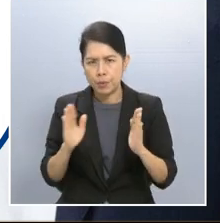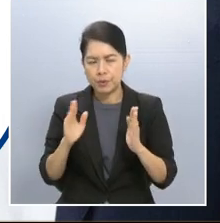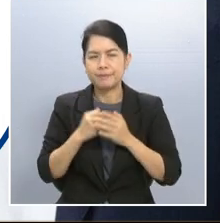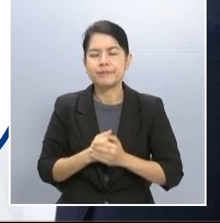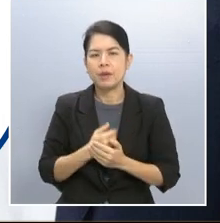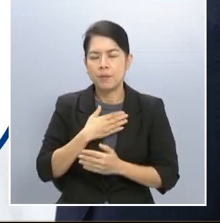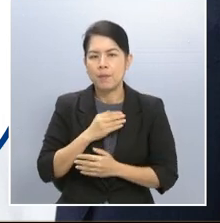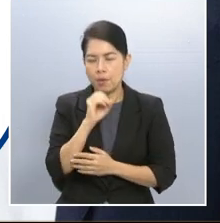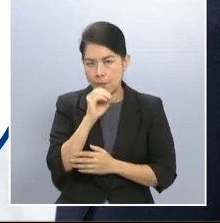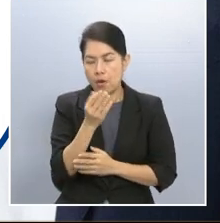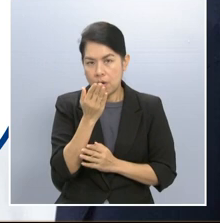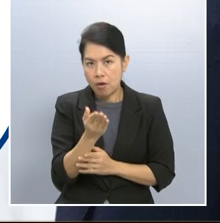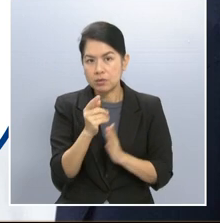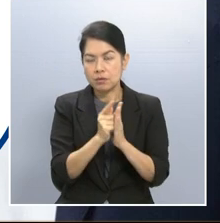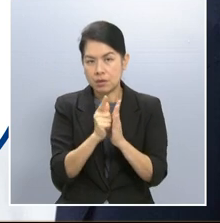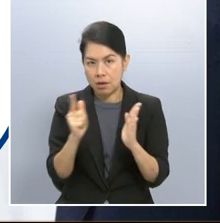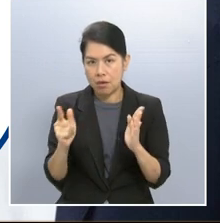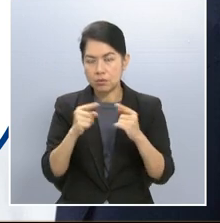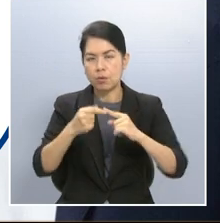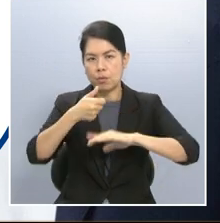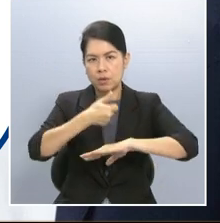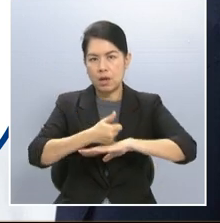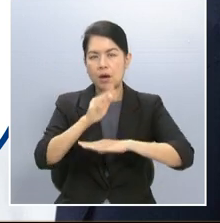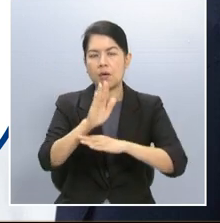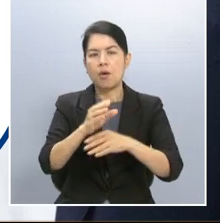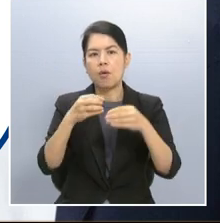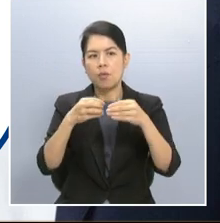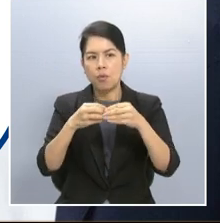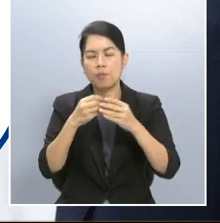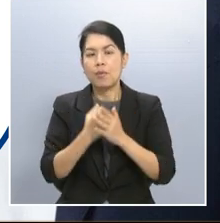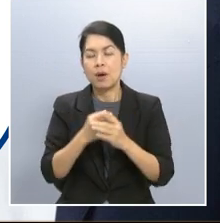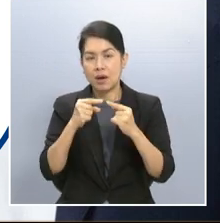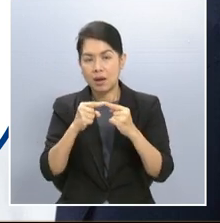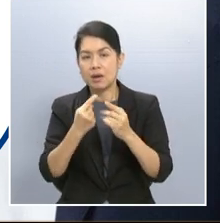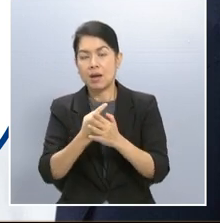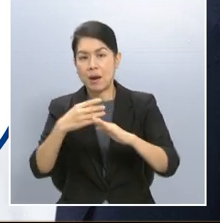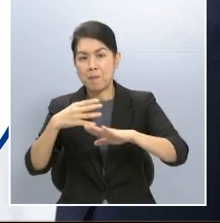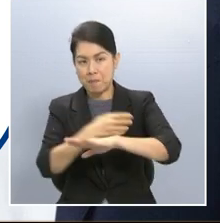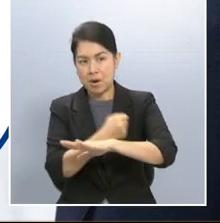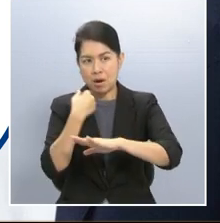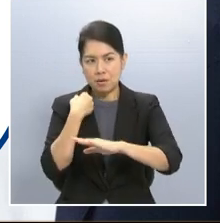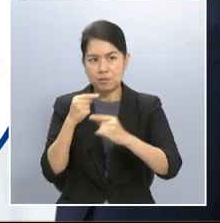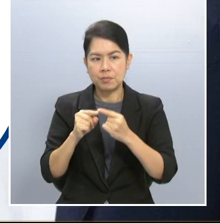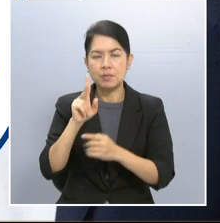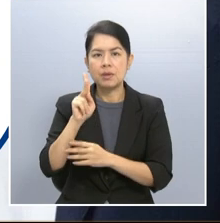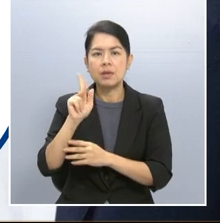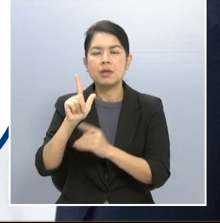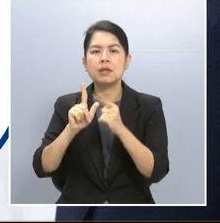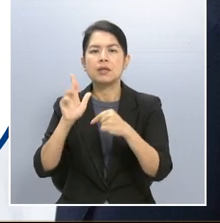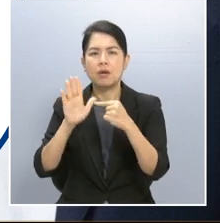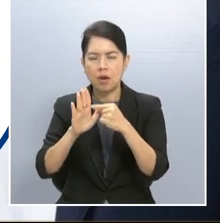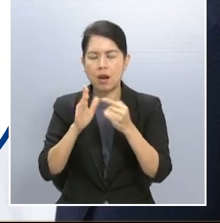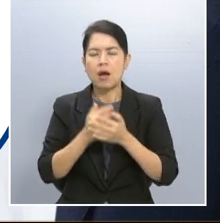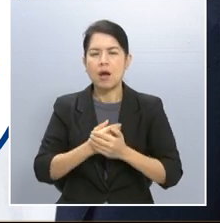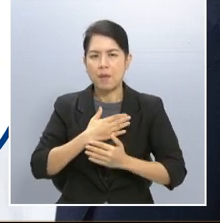แจ้งลาออกจากการเป็นหัวหน้าพรรคชาติพัฒนาชาติในฐานะอดีตหัวหน้าพรรคชาติพัฒนาชาติผมขอขอบคุณ